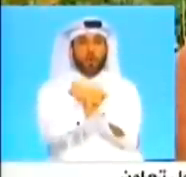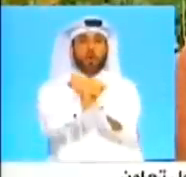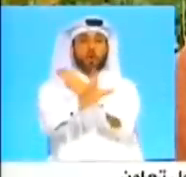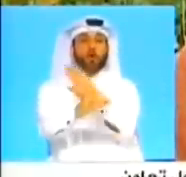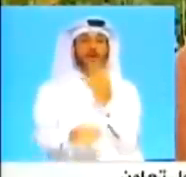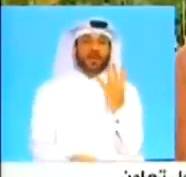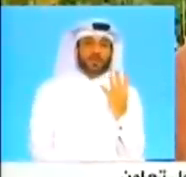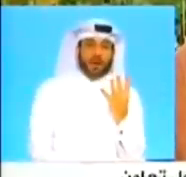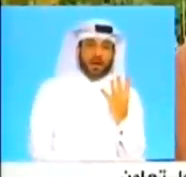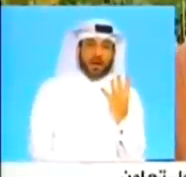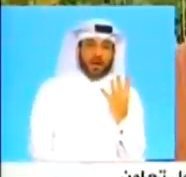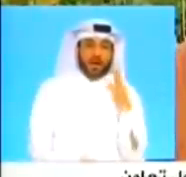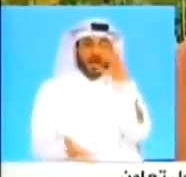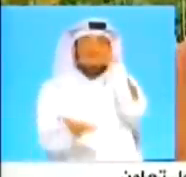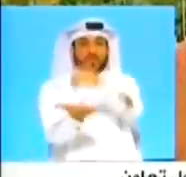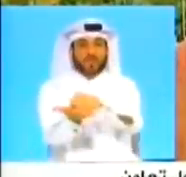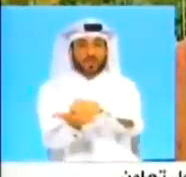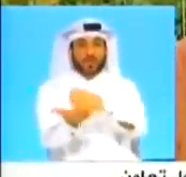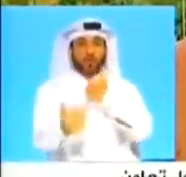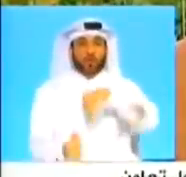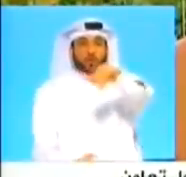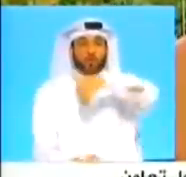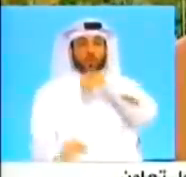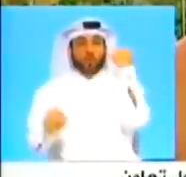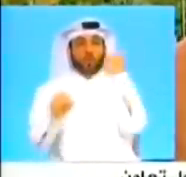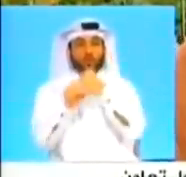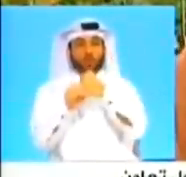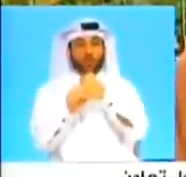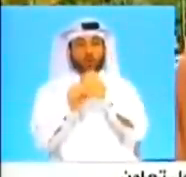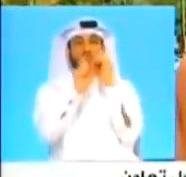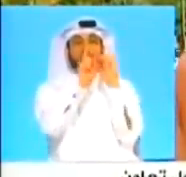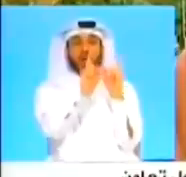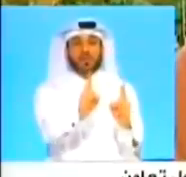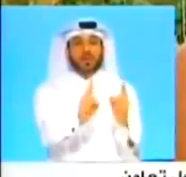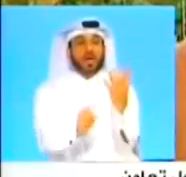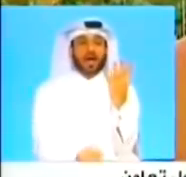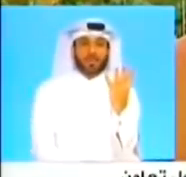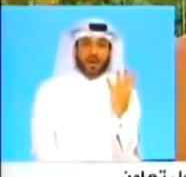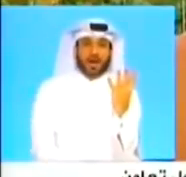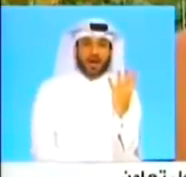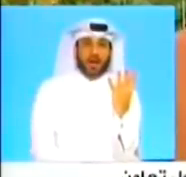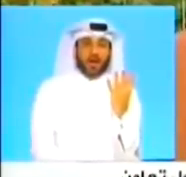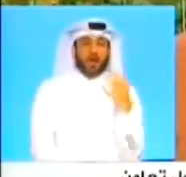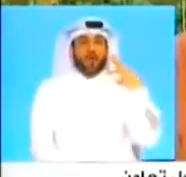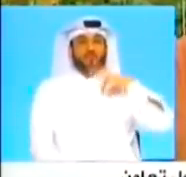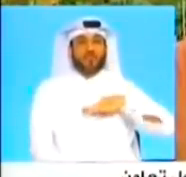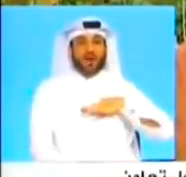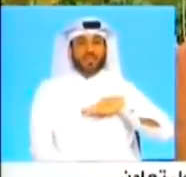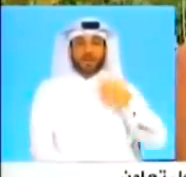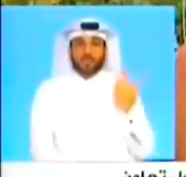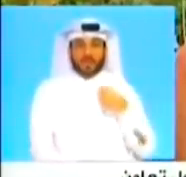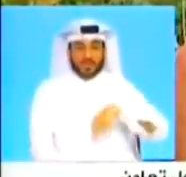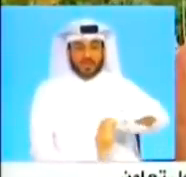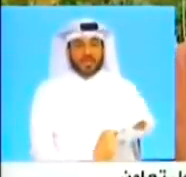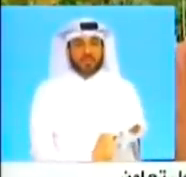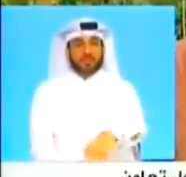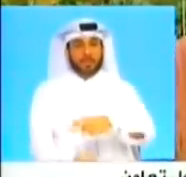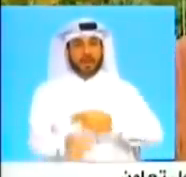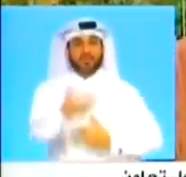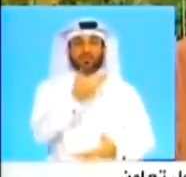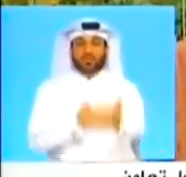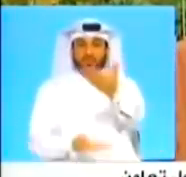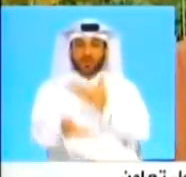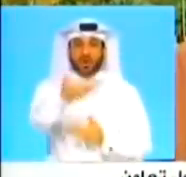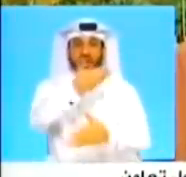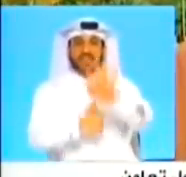التي حرية التملك والتنقل والعمل والإقامة، وهي لصالح المناطق الحدودية، وفيها التجارة البينية. التجارة